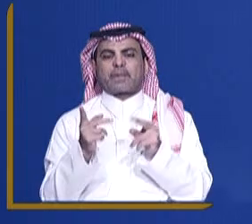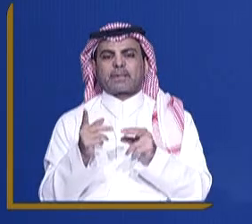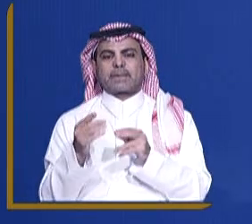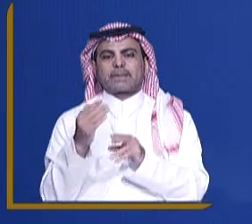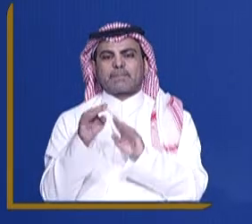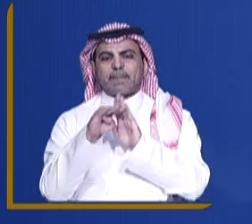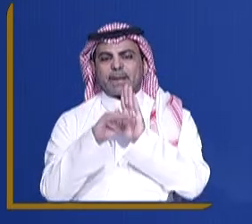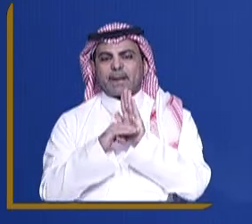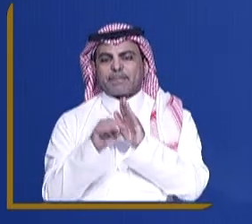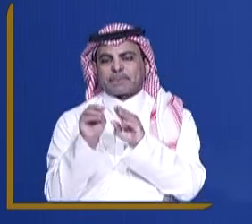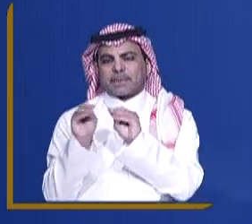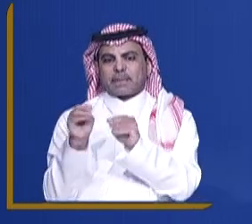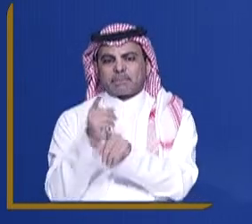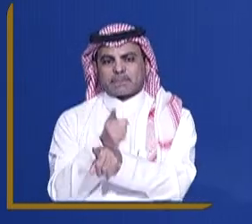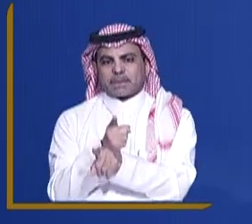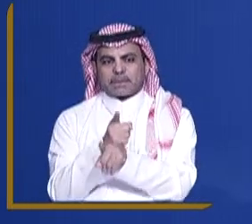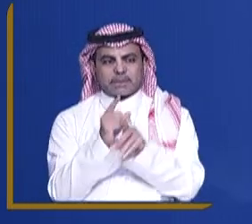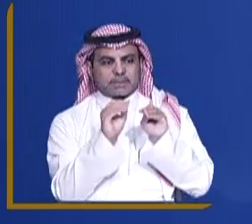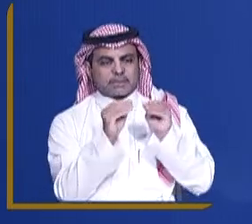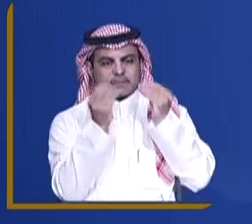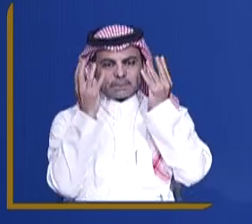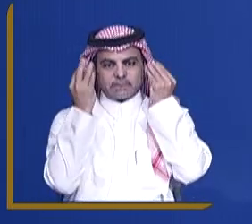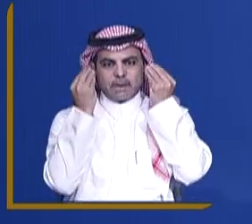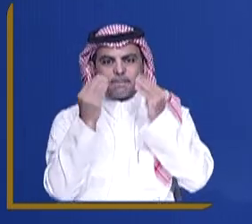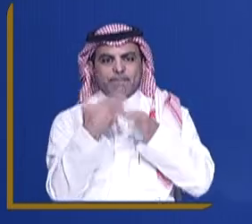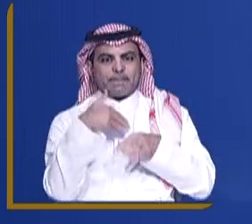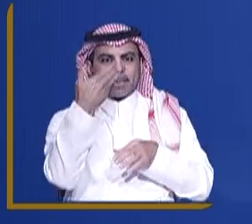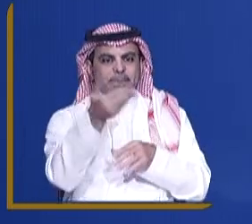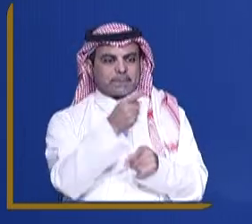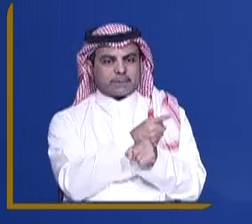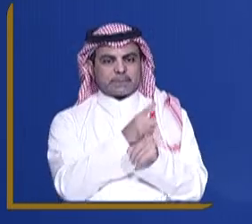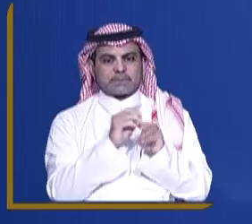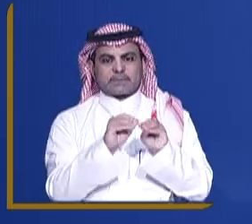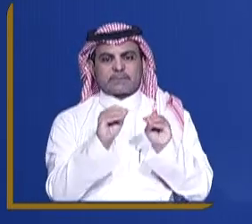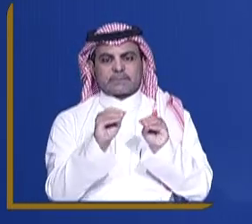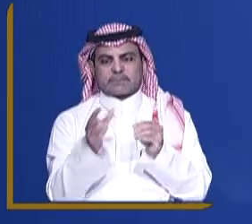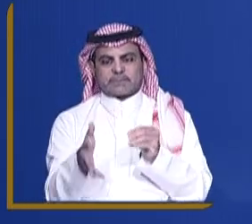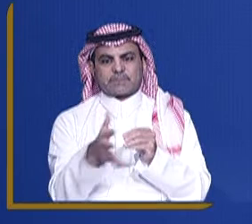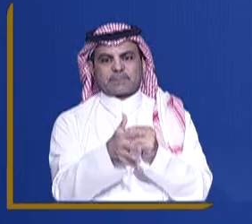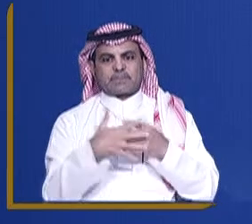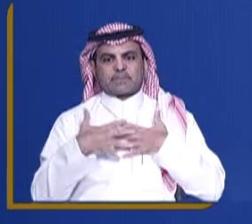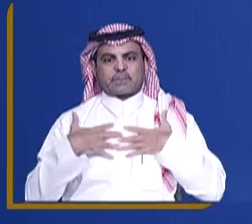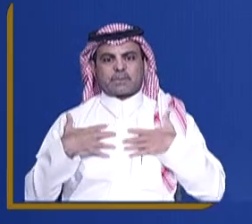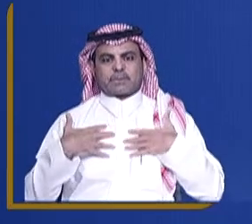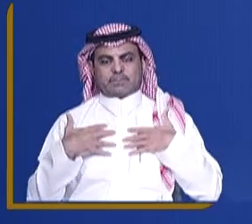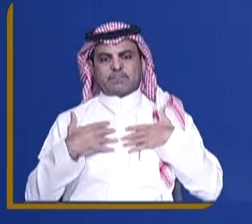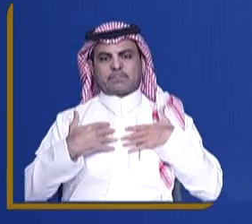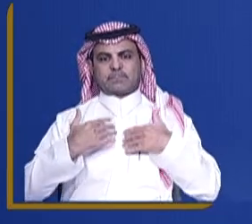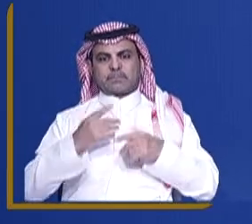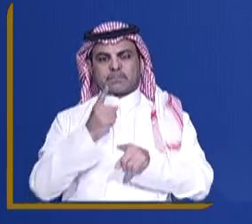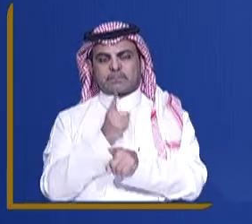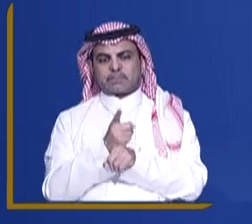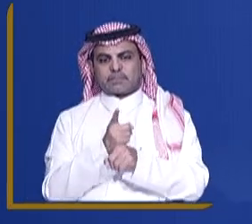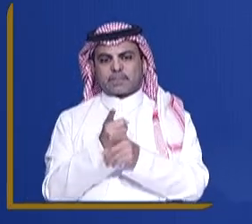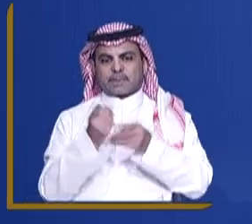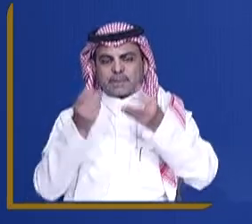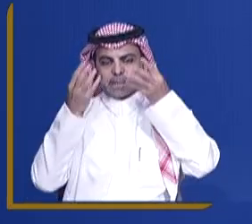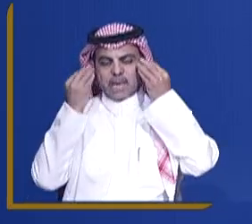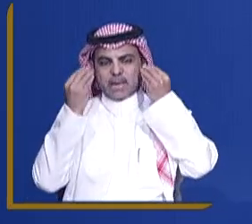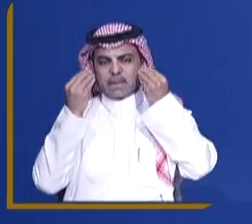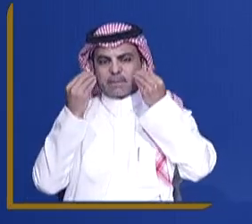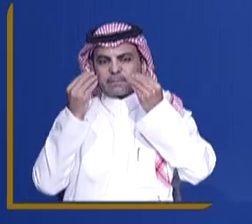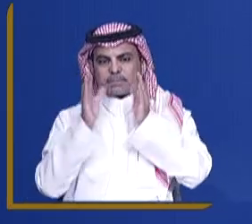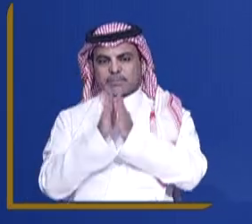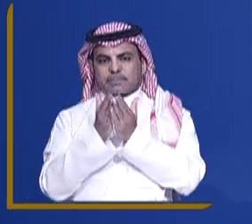ولكنها يعني برامج مستمرة لفترة طويلة يتعلم فيها المعلم، سواء كان المنهج الذي سوف